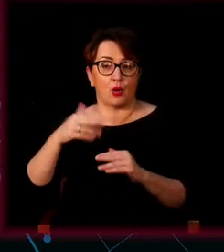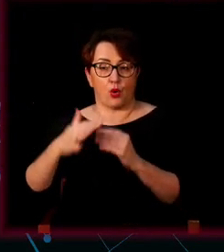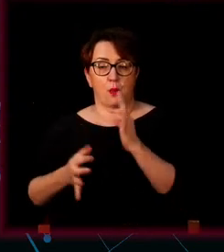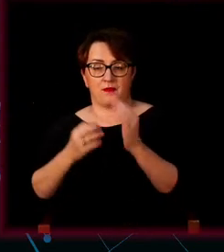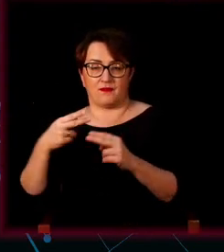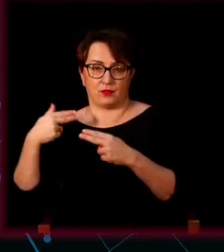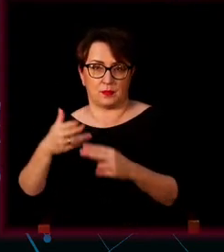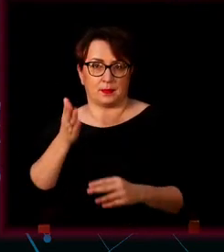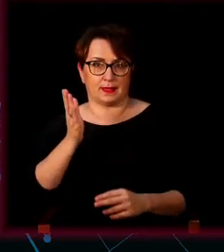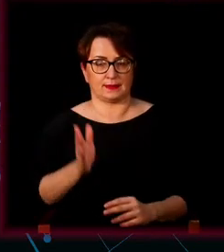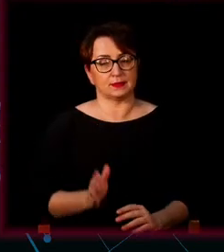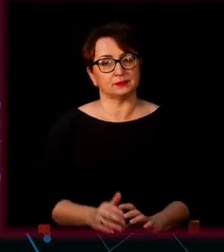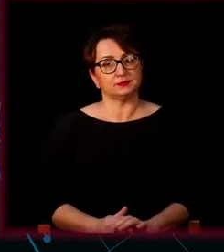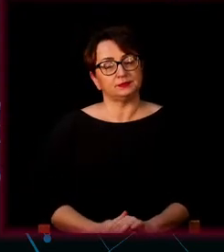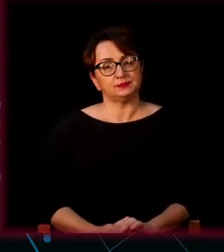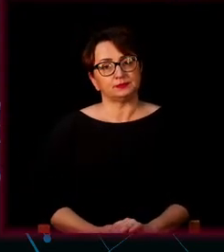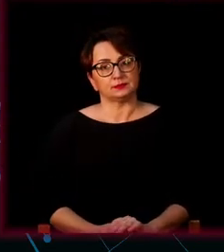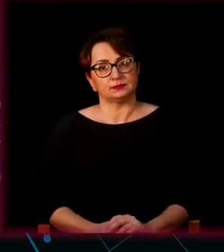koniec.